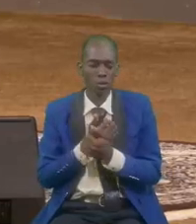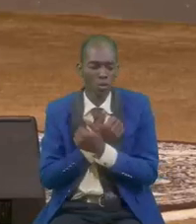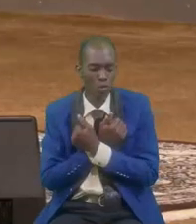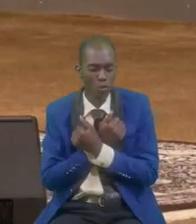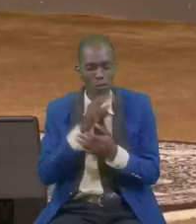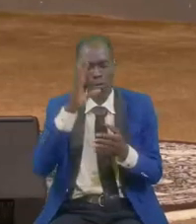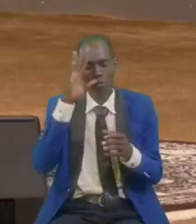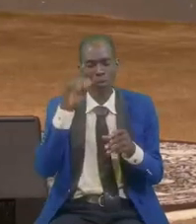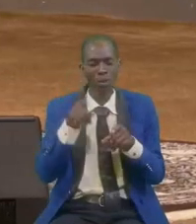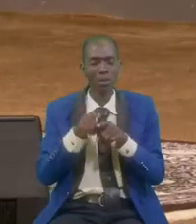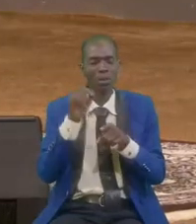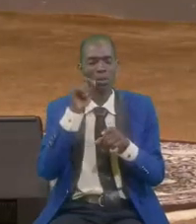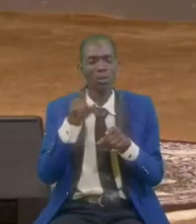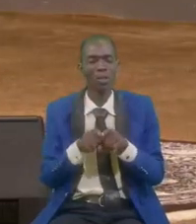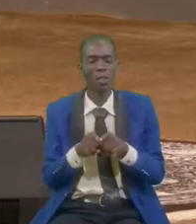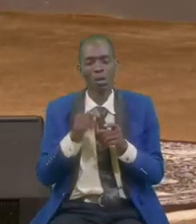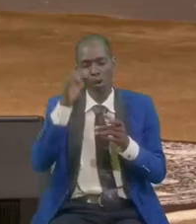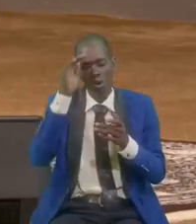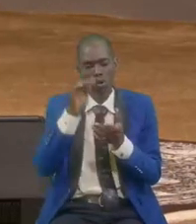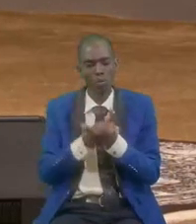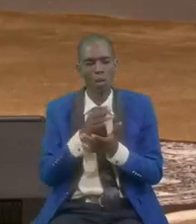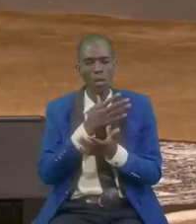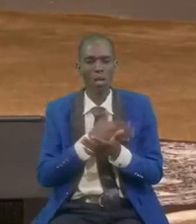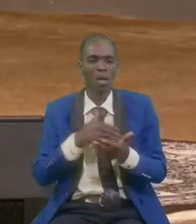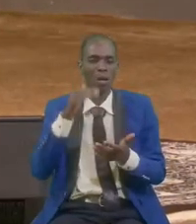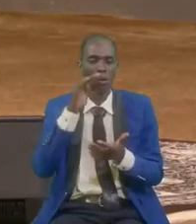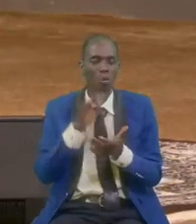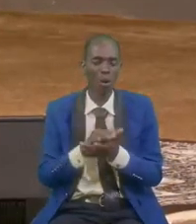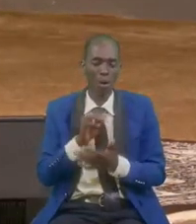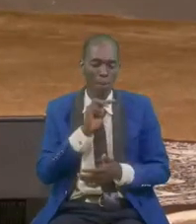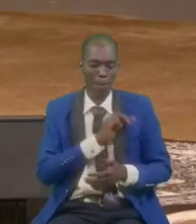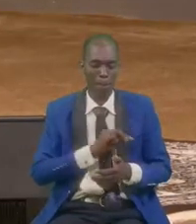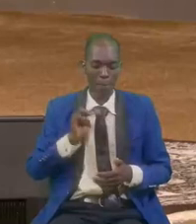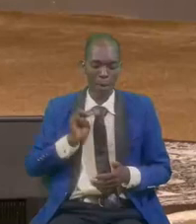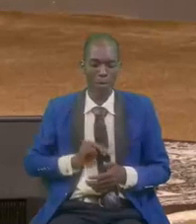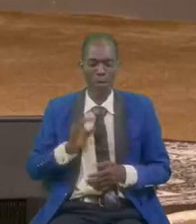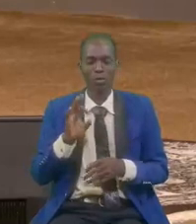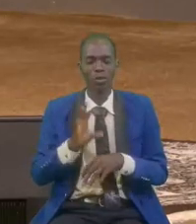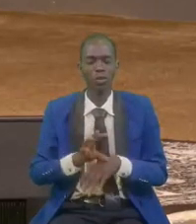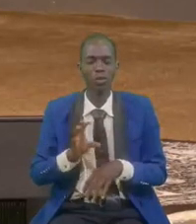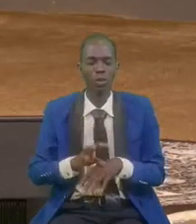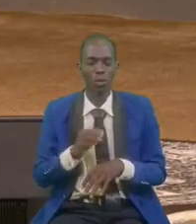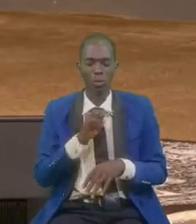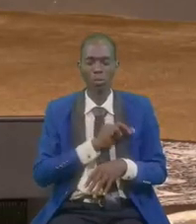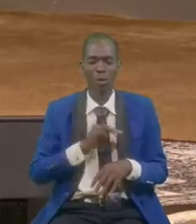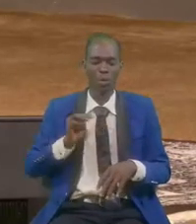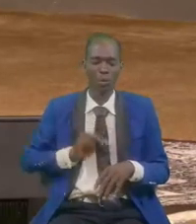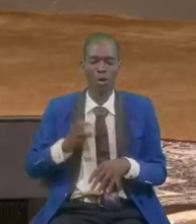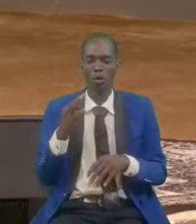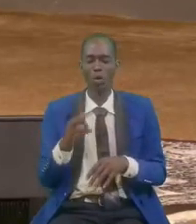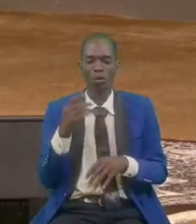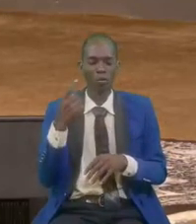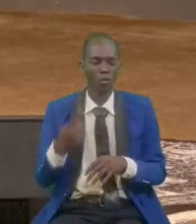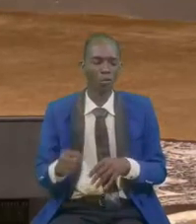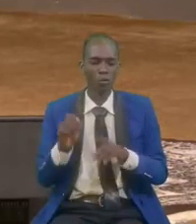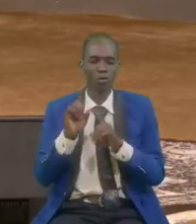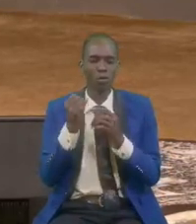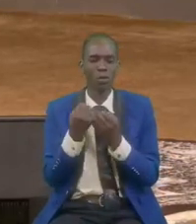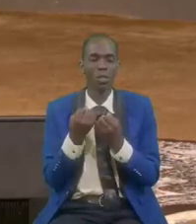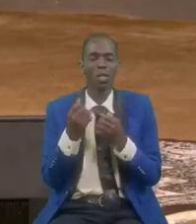frères, maris et femmes, membres de l'église, membres de la société, que